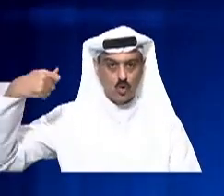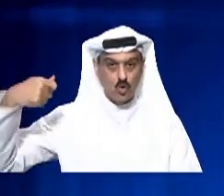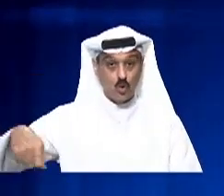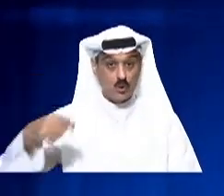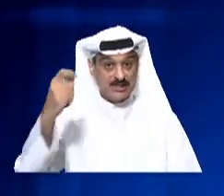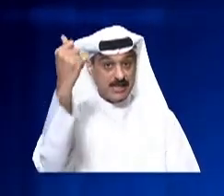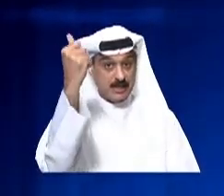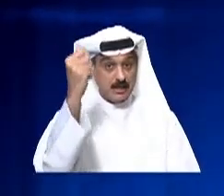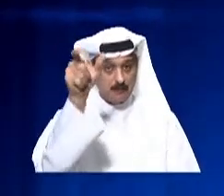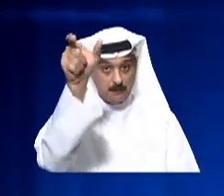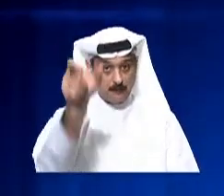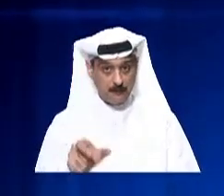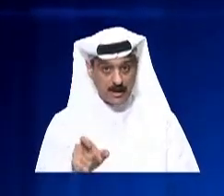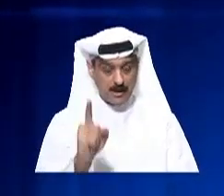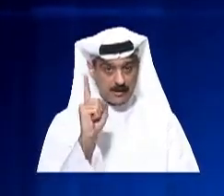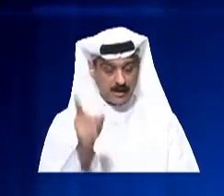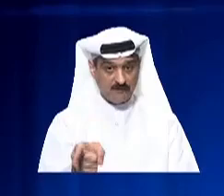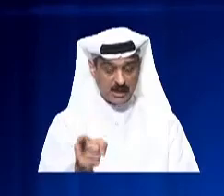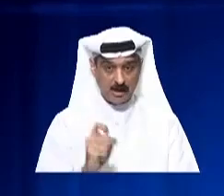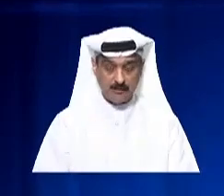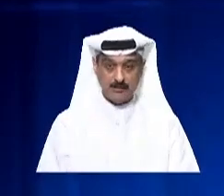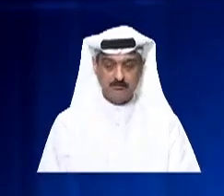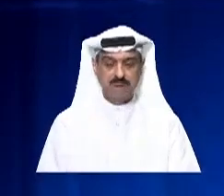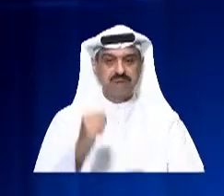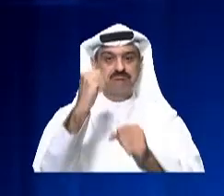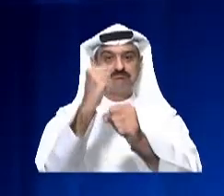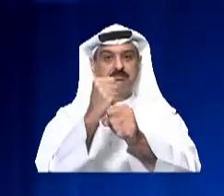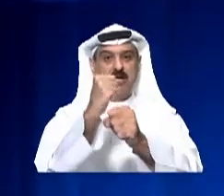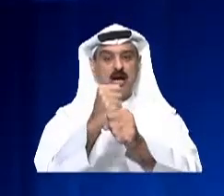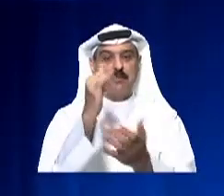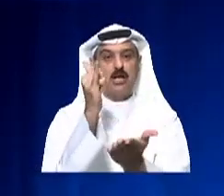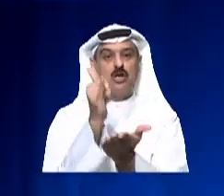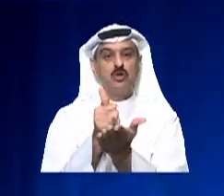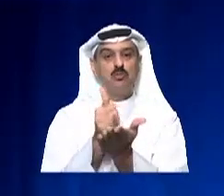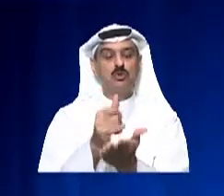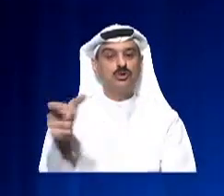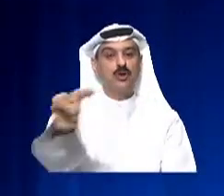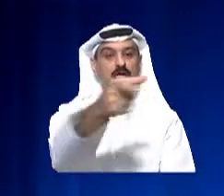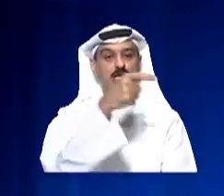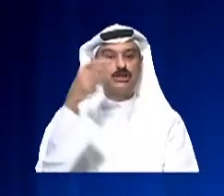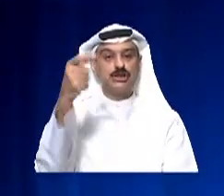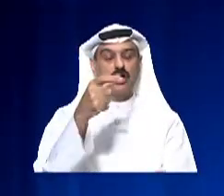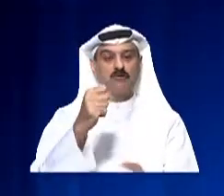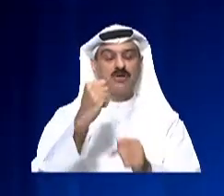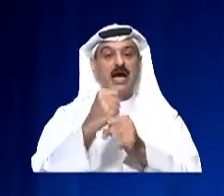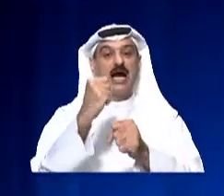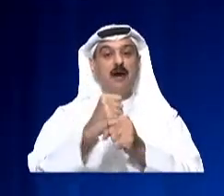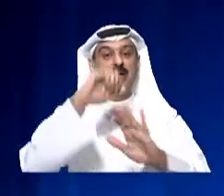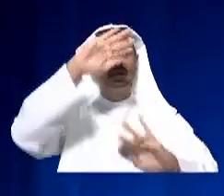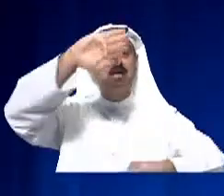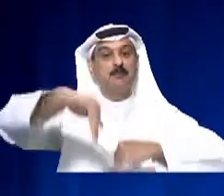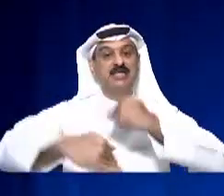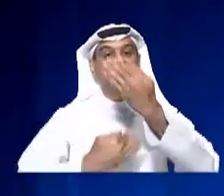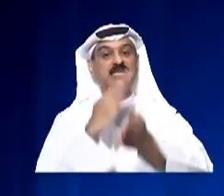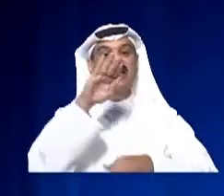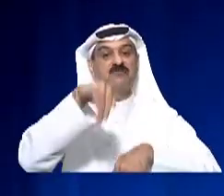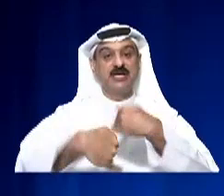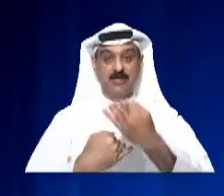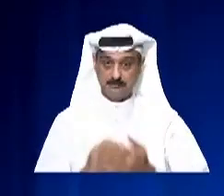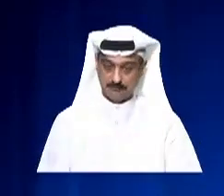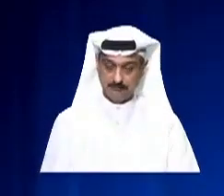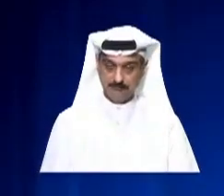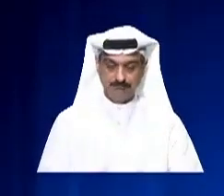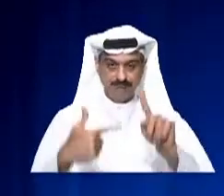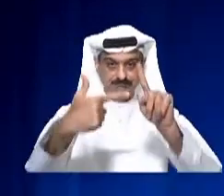الدولة للشؤون الاقتصادية والاستثمار مهام ومسؤولية الإشراف على متابعة تنفيذ مشروع المدينة الترفيهية.